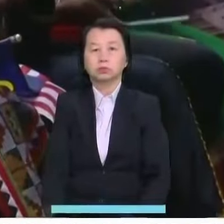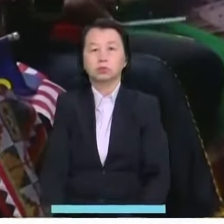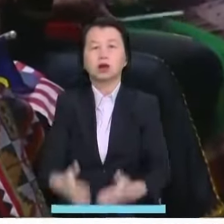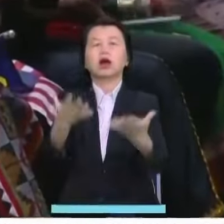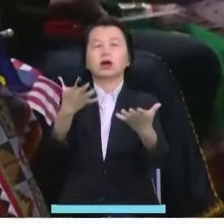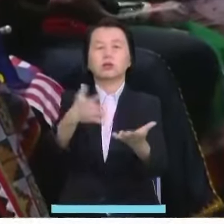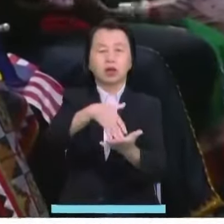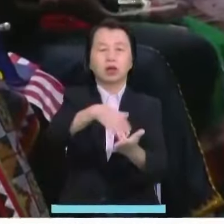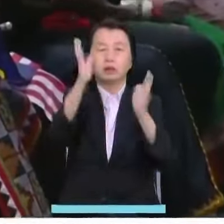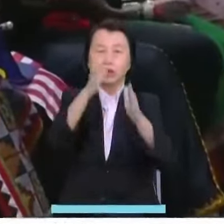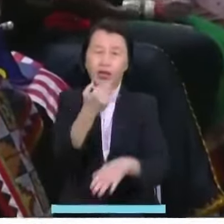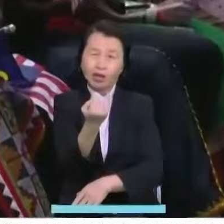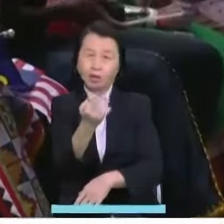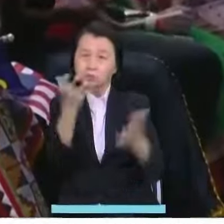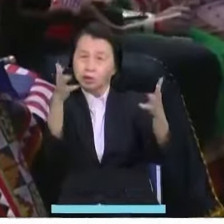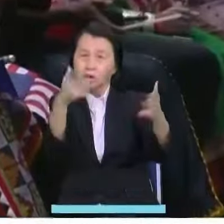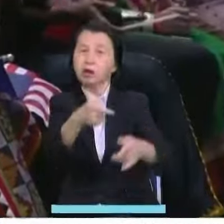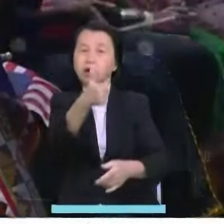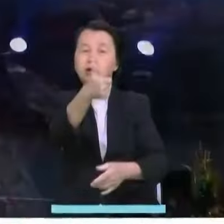Apa kurangnya di negara kita?